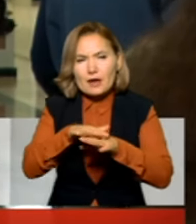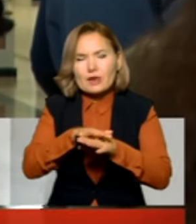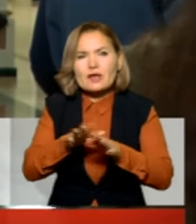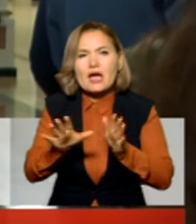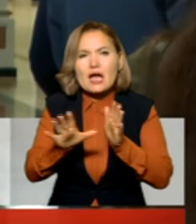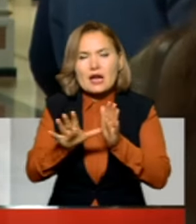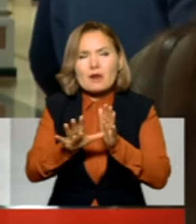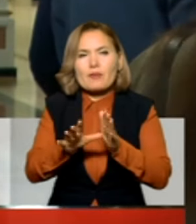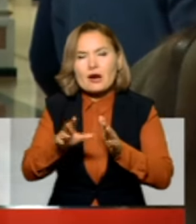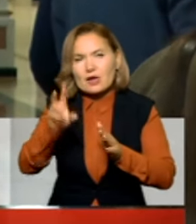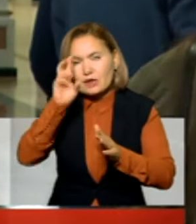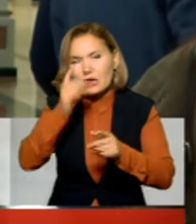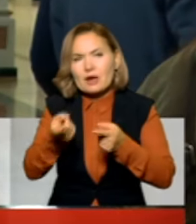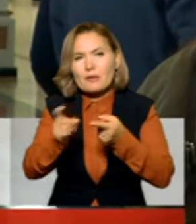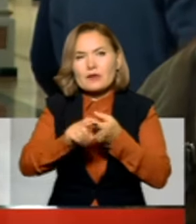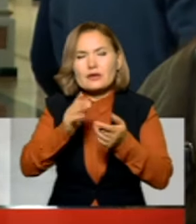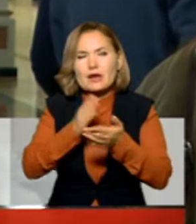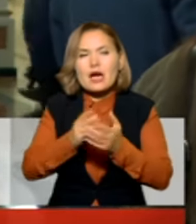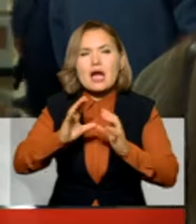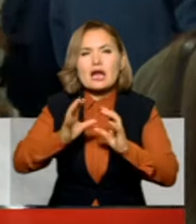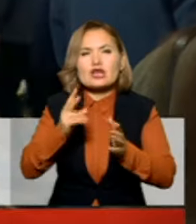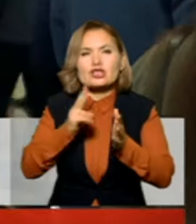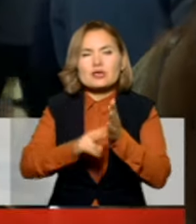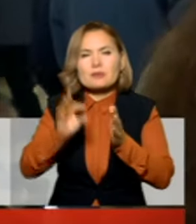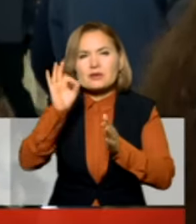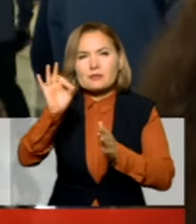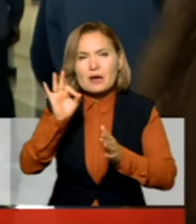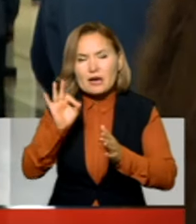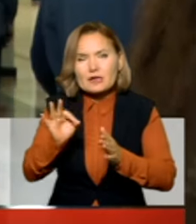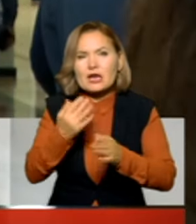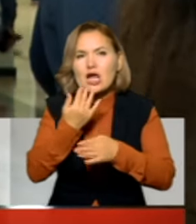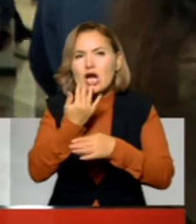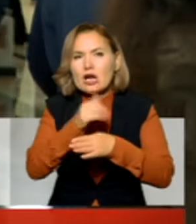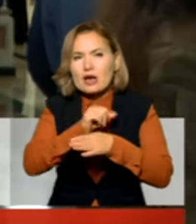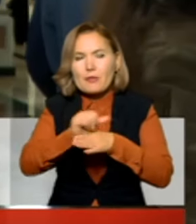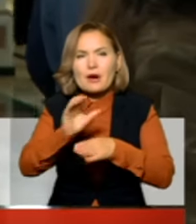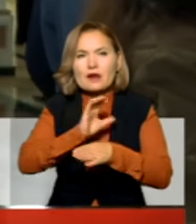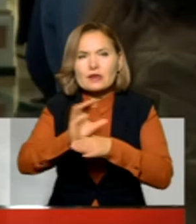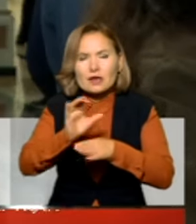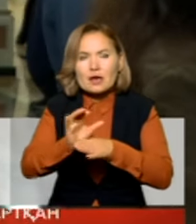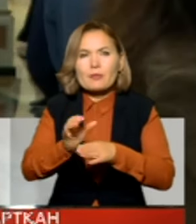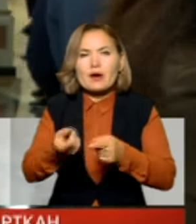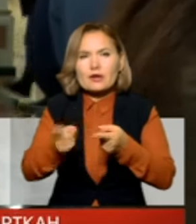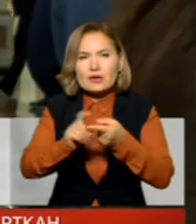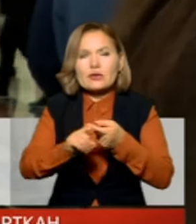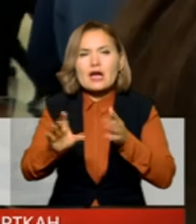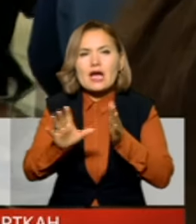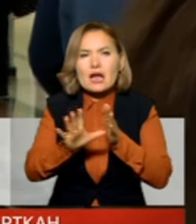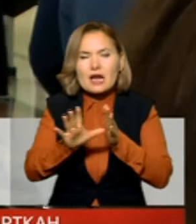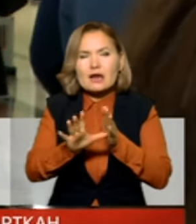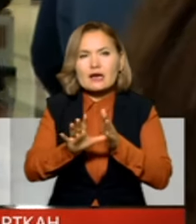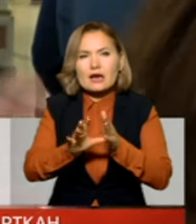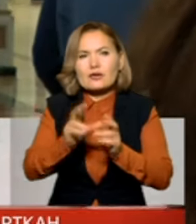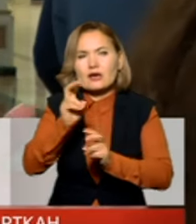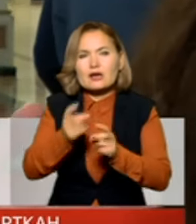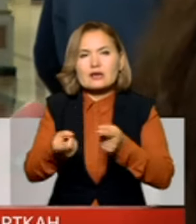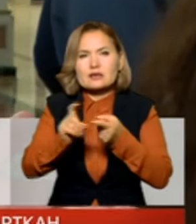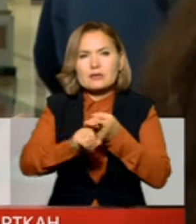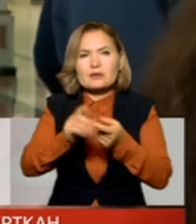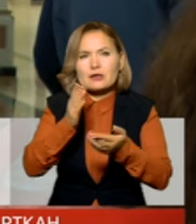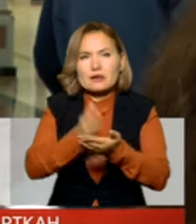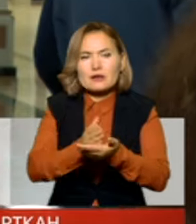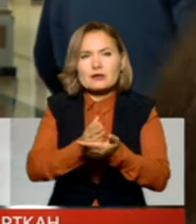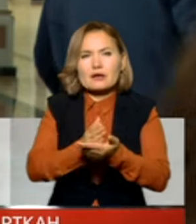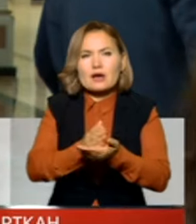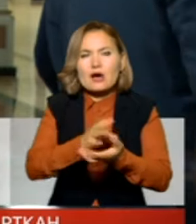мемлекетке тиесілі. Әлемнің 70% экспортқа шығатын тауарлары сол елдерде шығарылады,